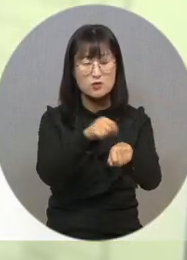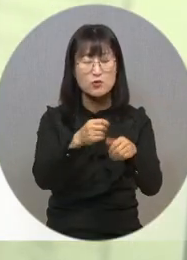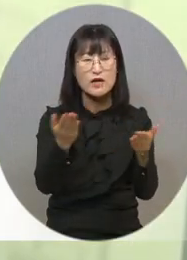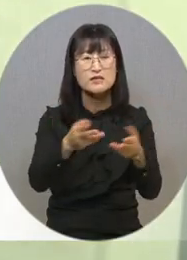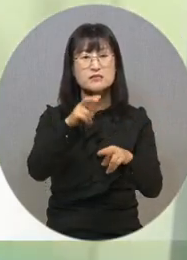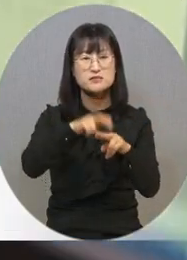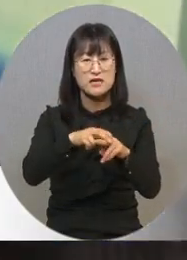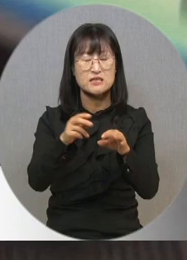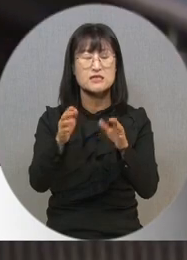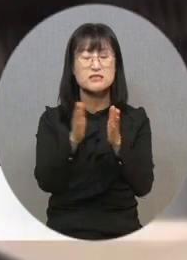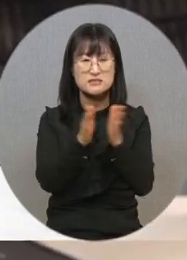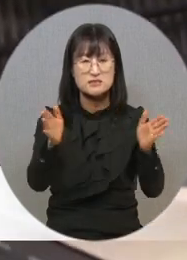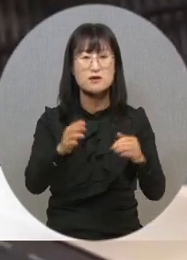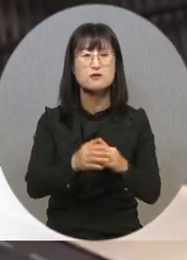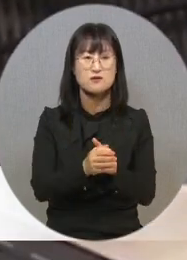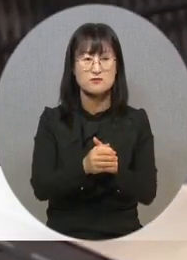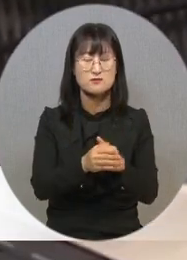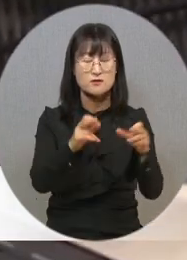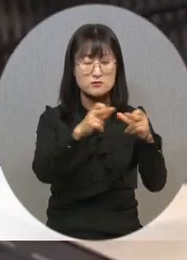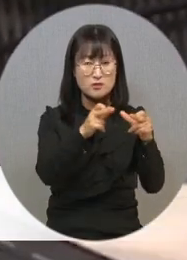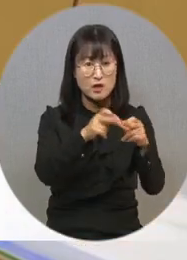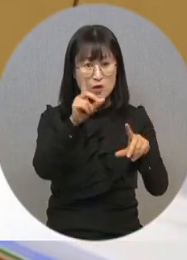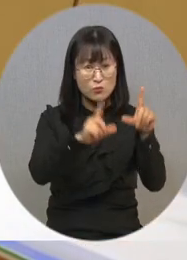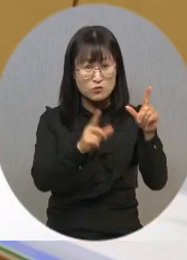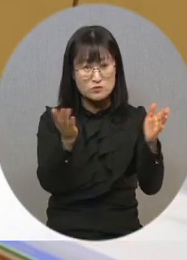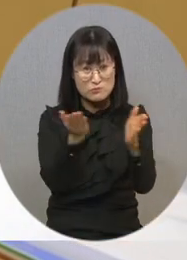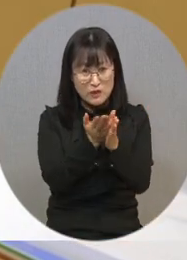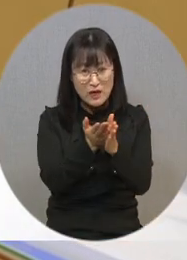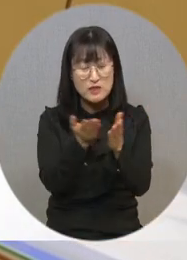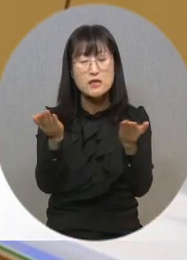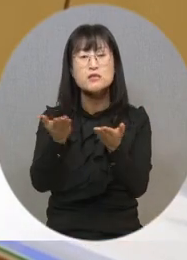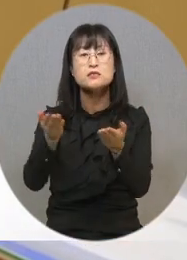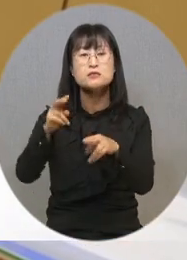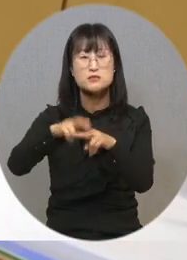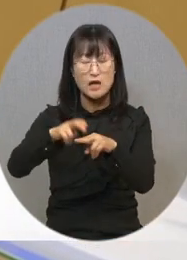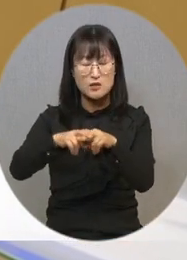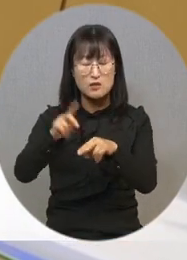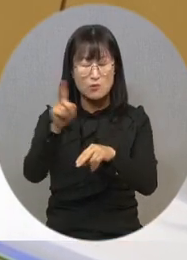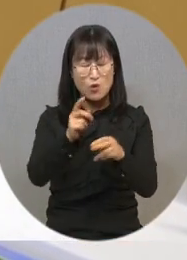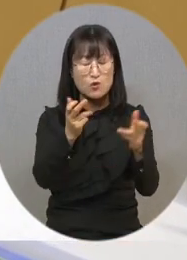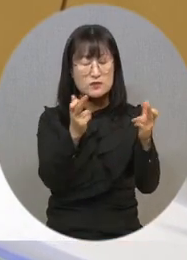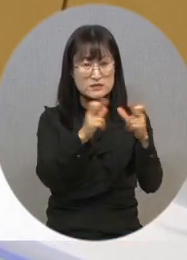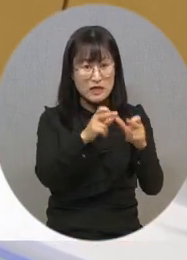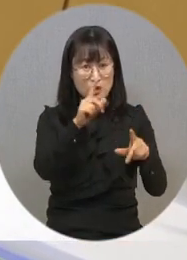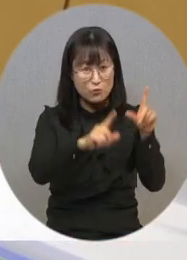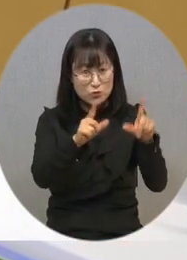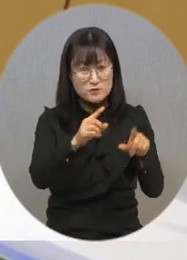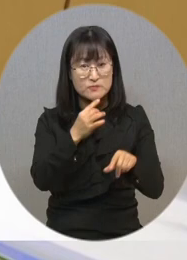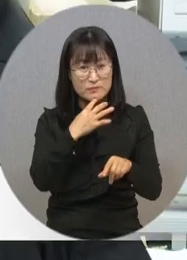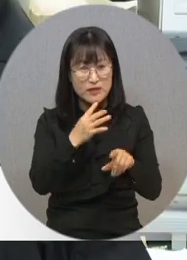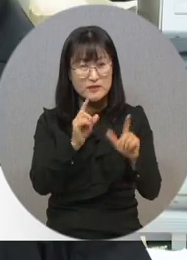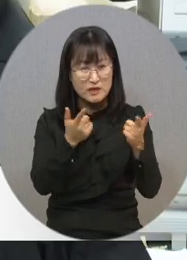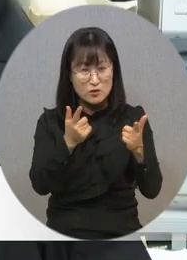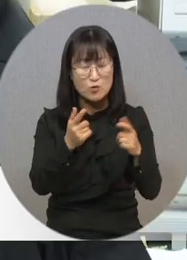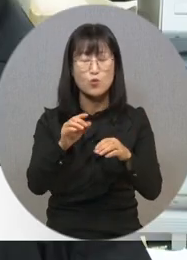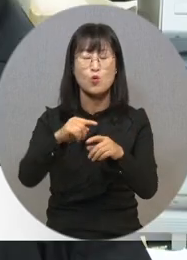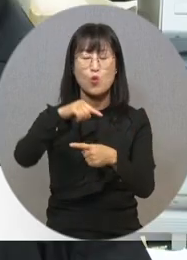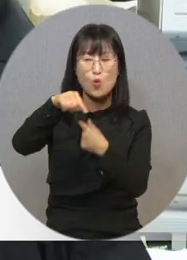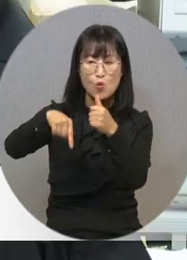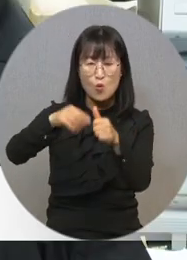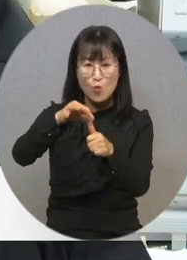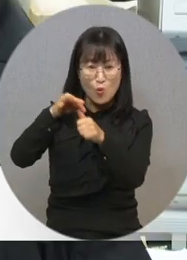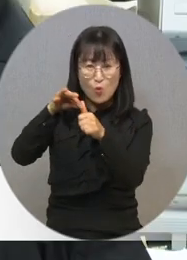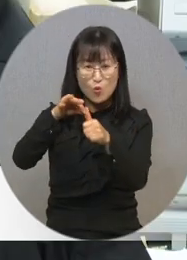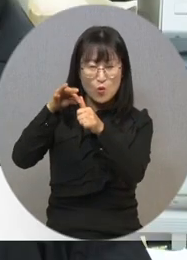시행합니다. 장애유형 맞춤형 특화 일자리는 장애유형에 따른 특성뿐만 아니라 고용시장의 변화까지